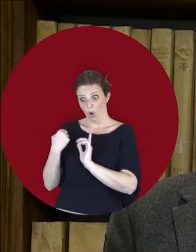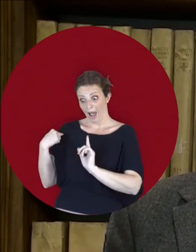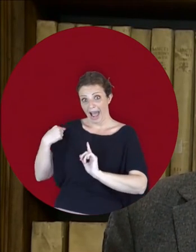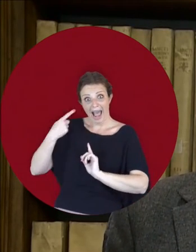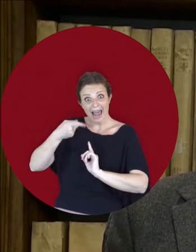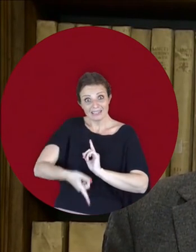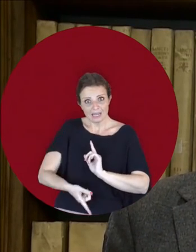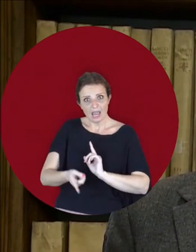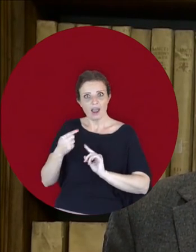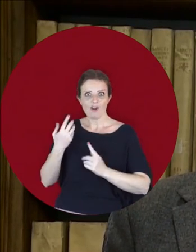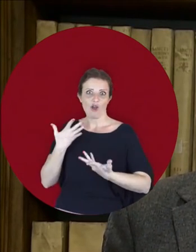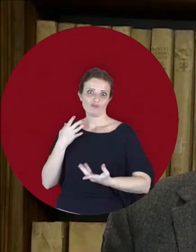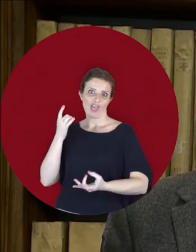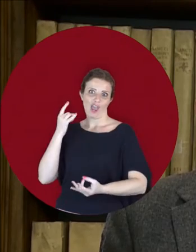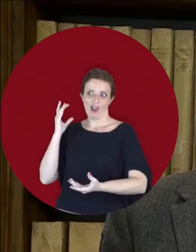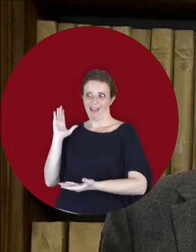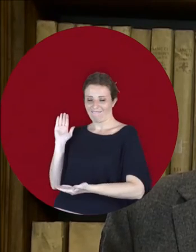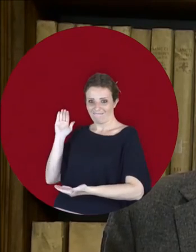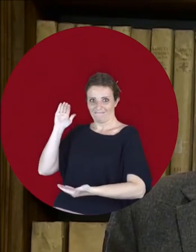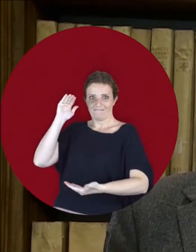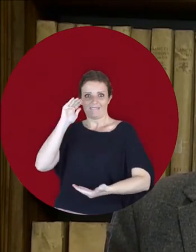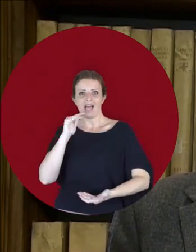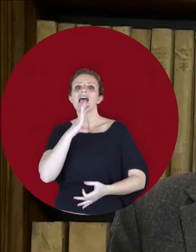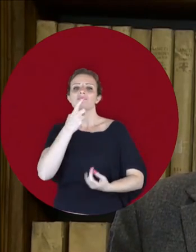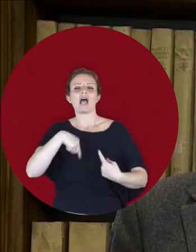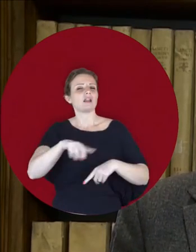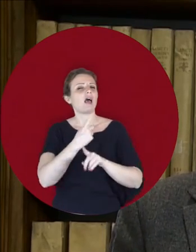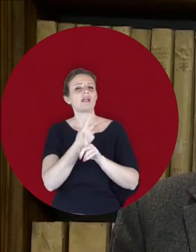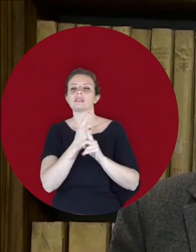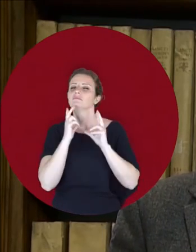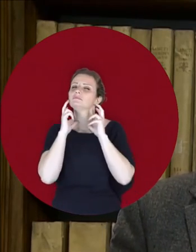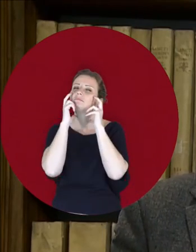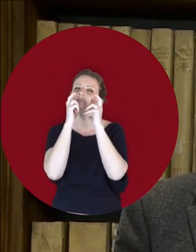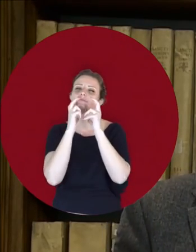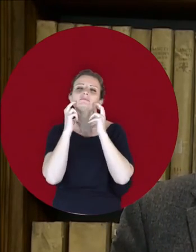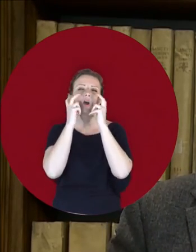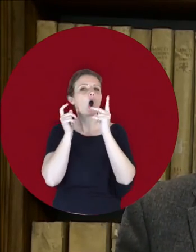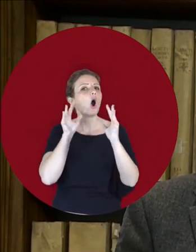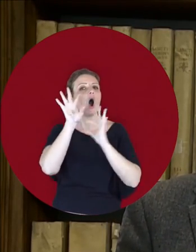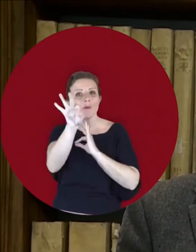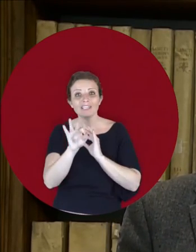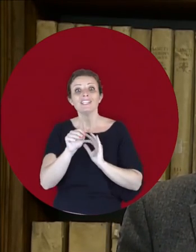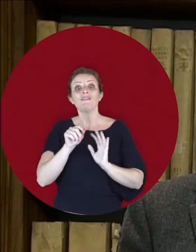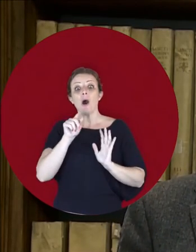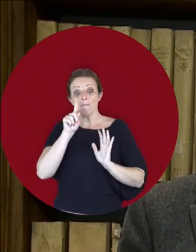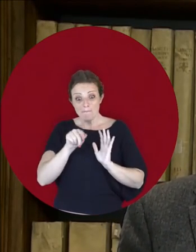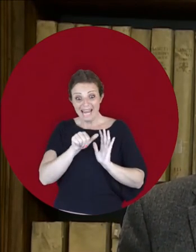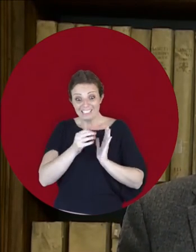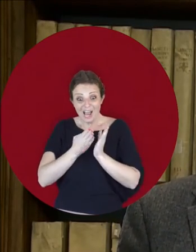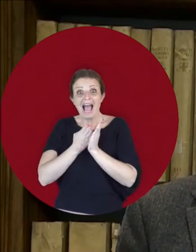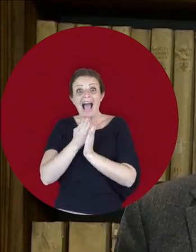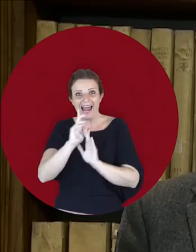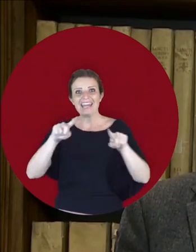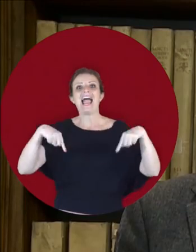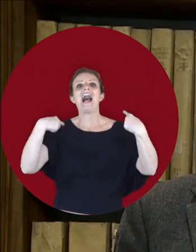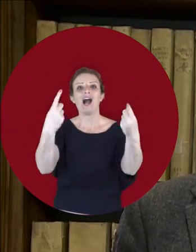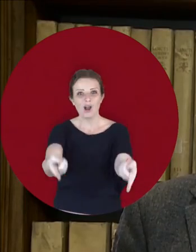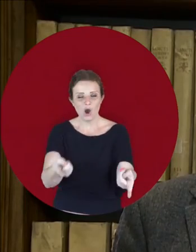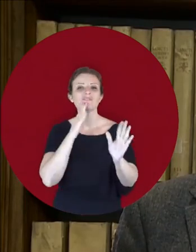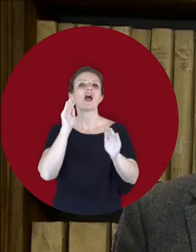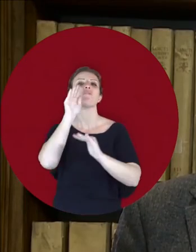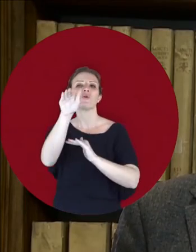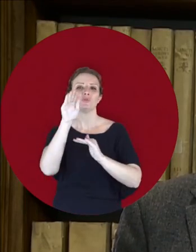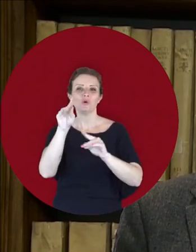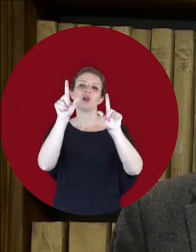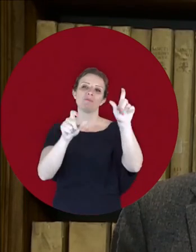ci portiamo appresso questi tesori, dobbiamo fare in modo che per altri 1600 anni, anche per